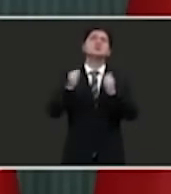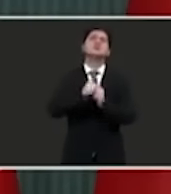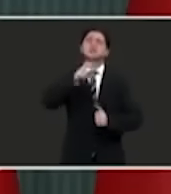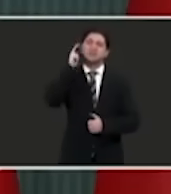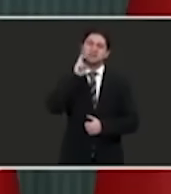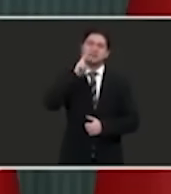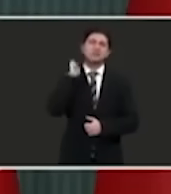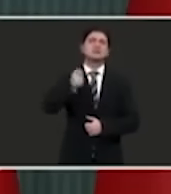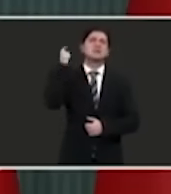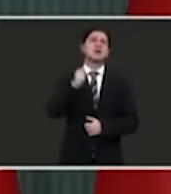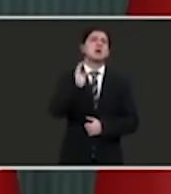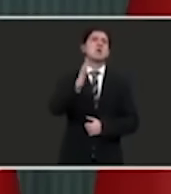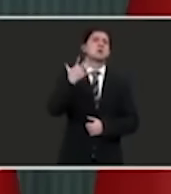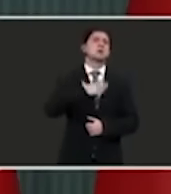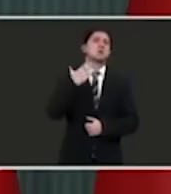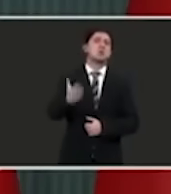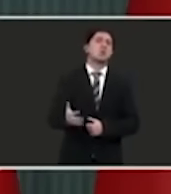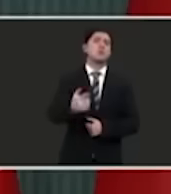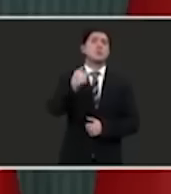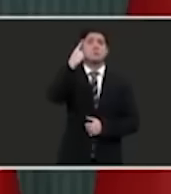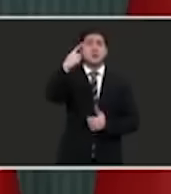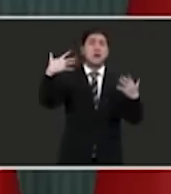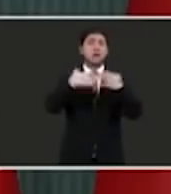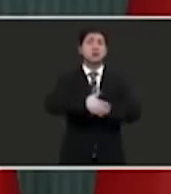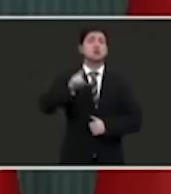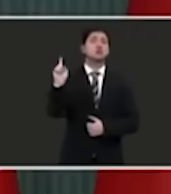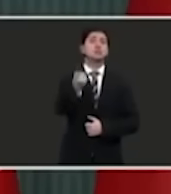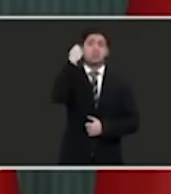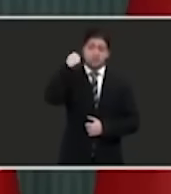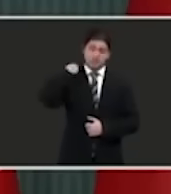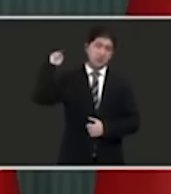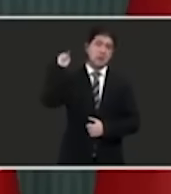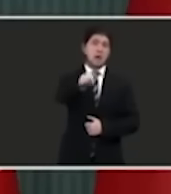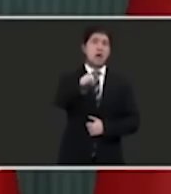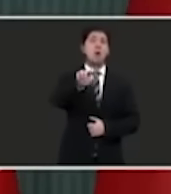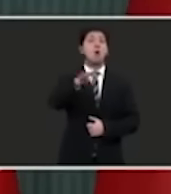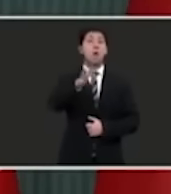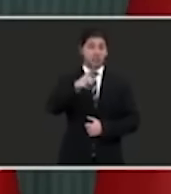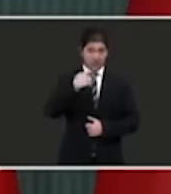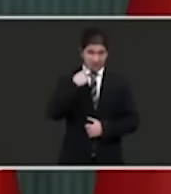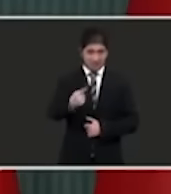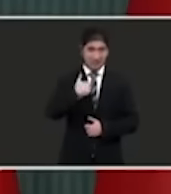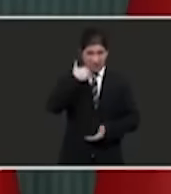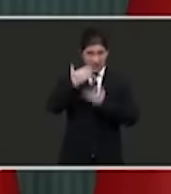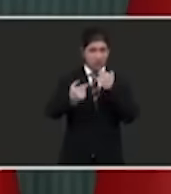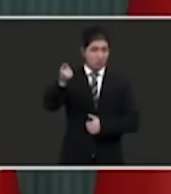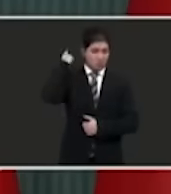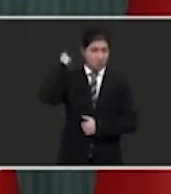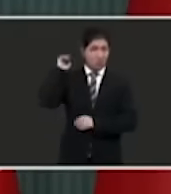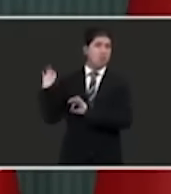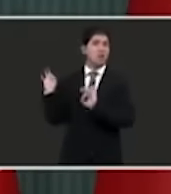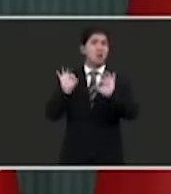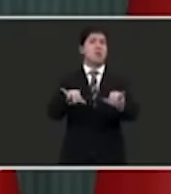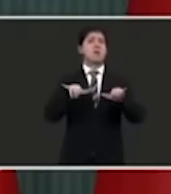kararlıyız. Bir gece ansızın gelebiliriz ikazımız dün olduğu gibi bugün